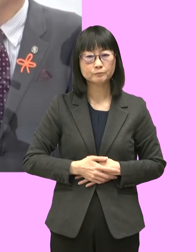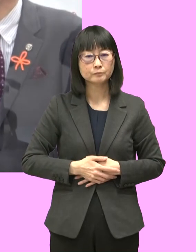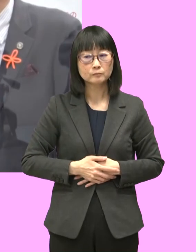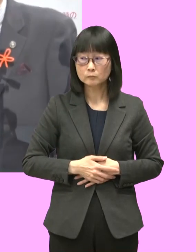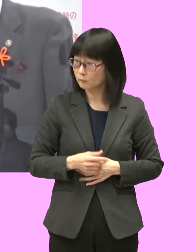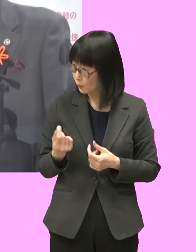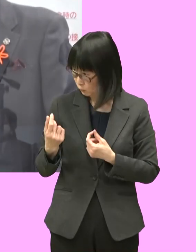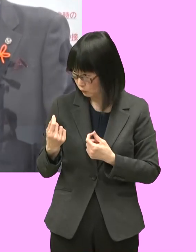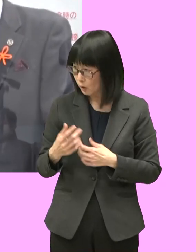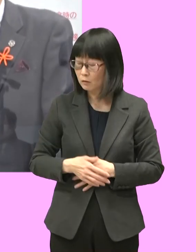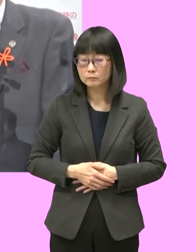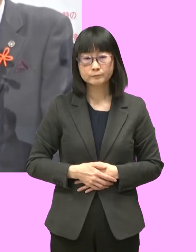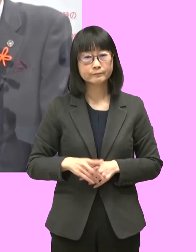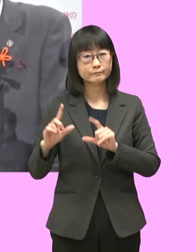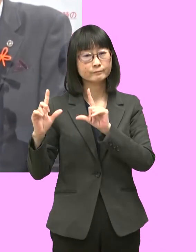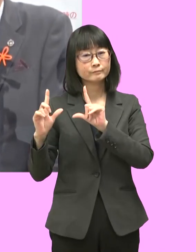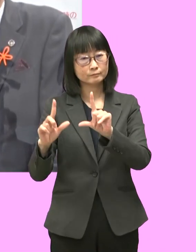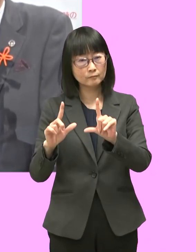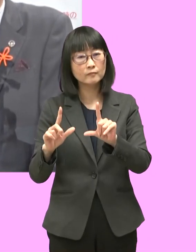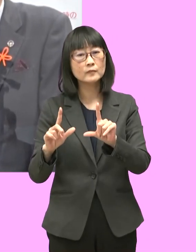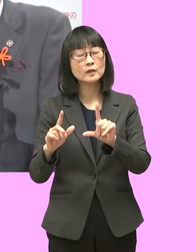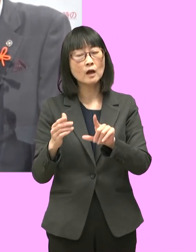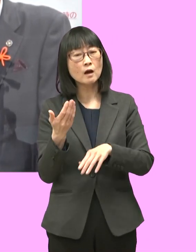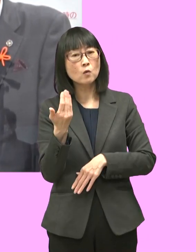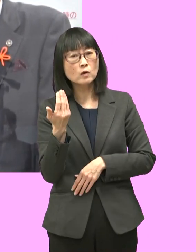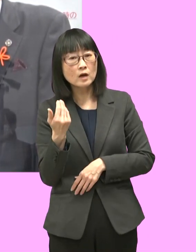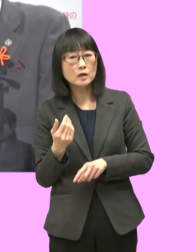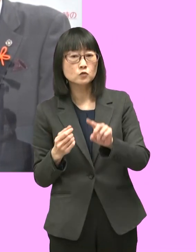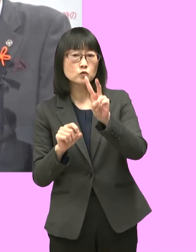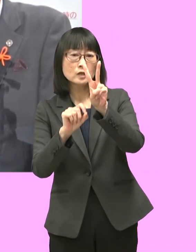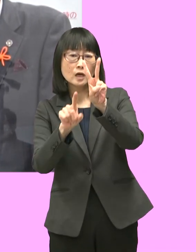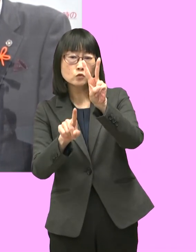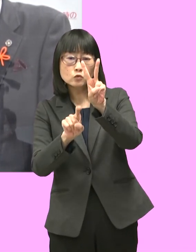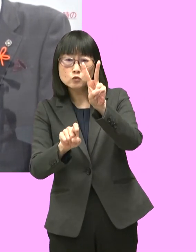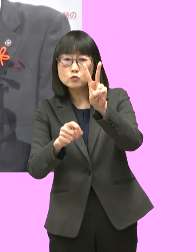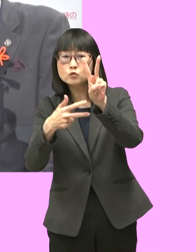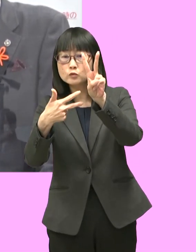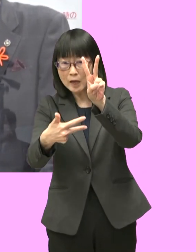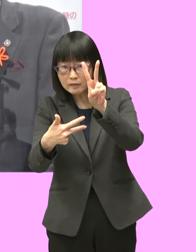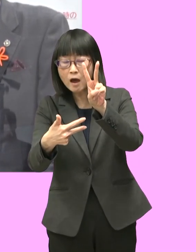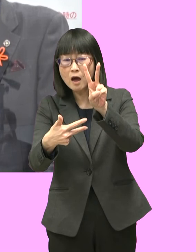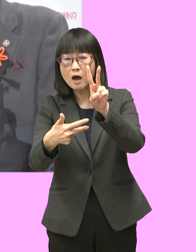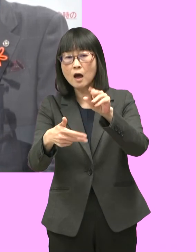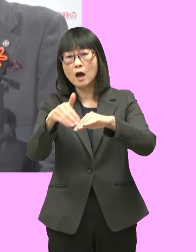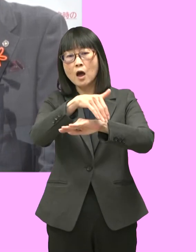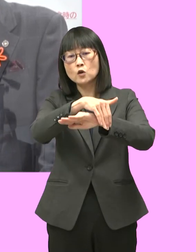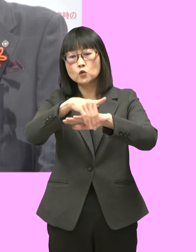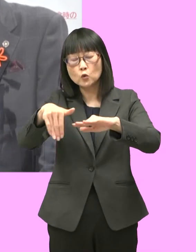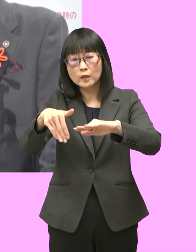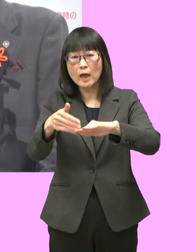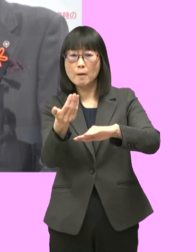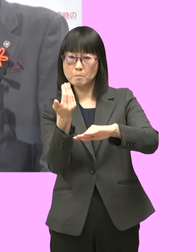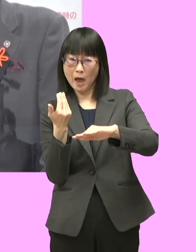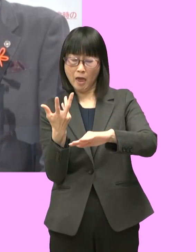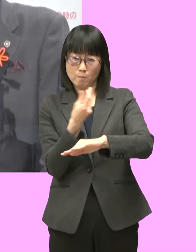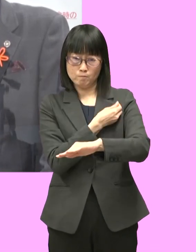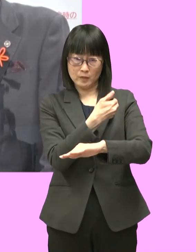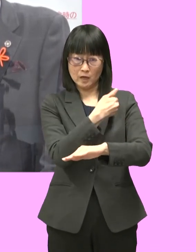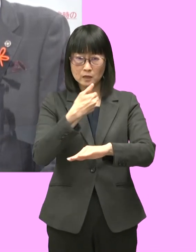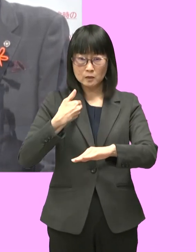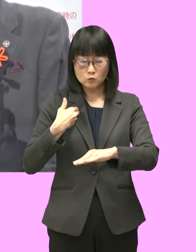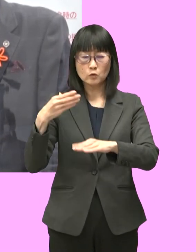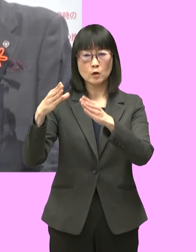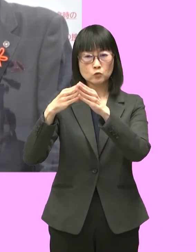つい先日17日でありましたので、その前倒しした後の供給計画っていうのは